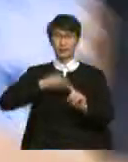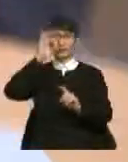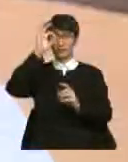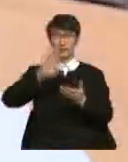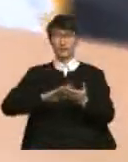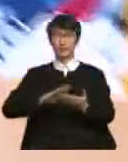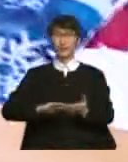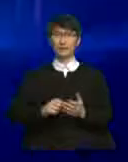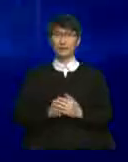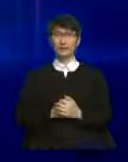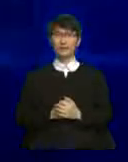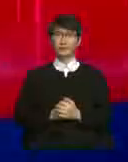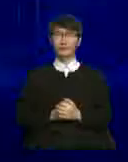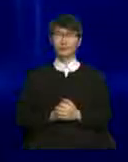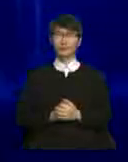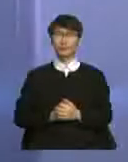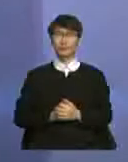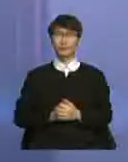짚어보겠습니다.